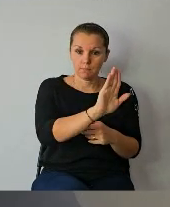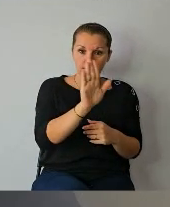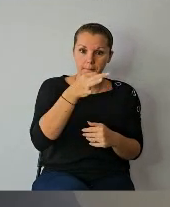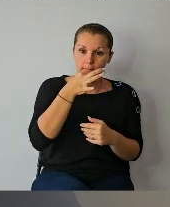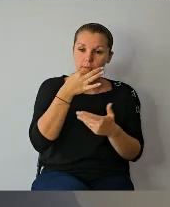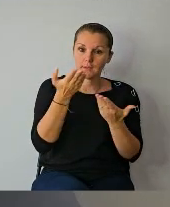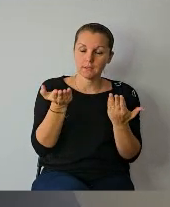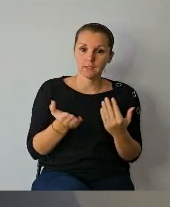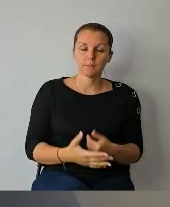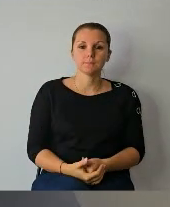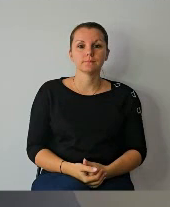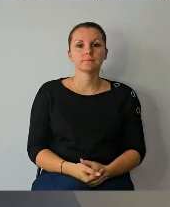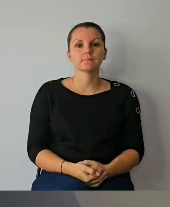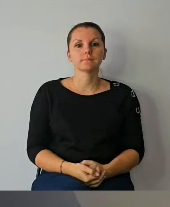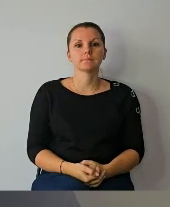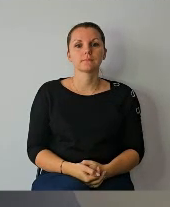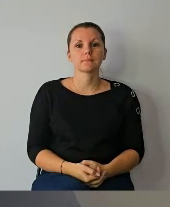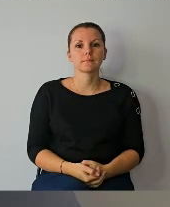pytania?